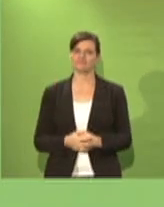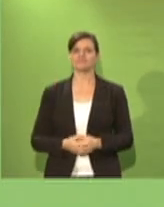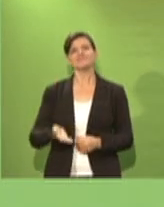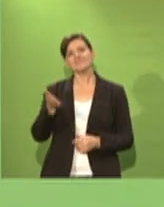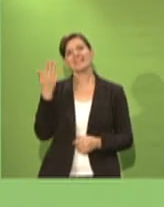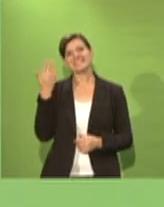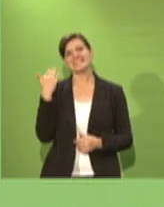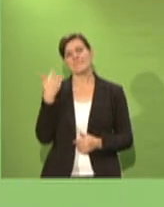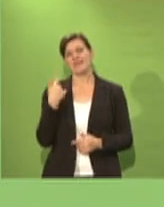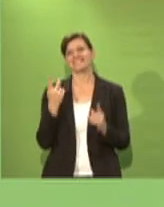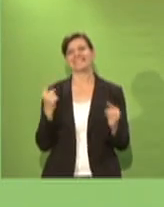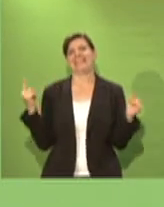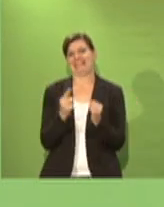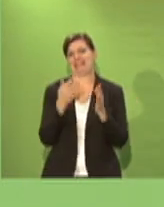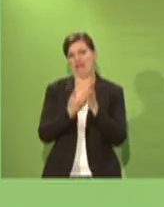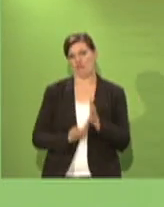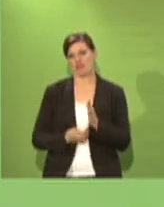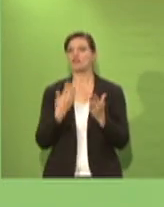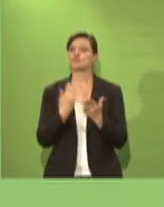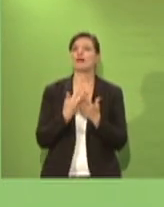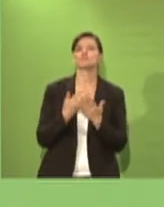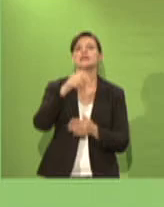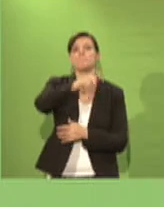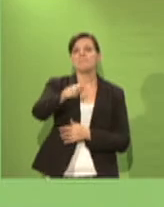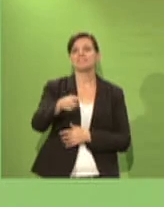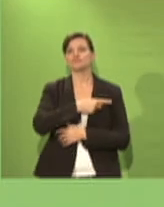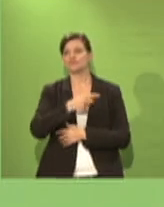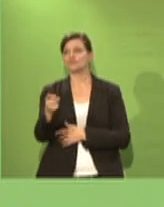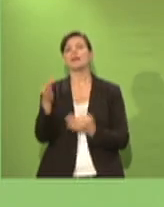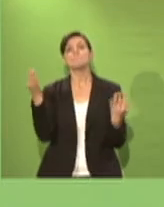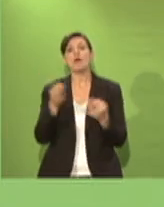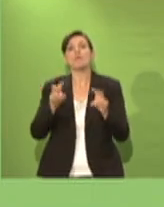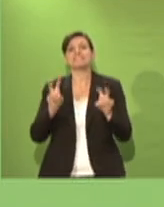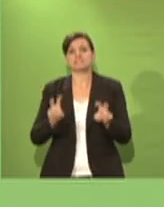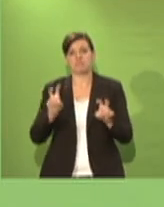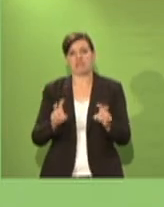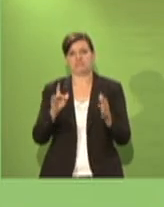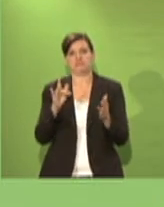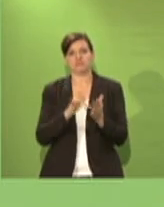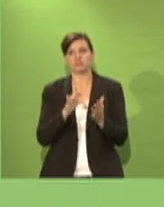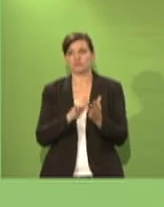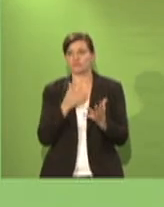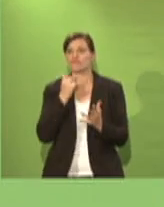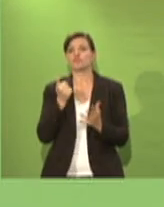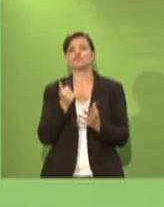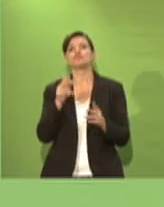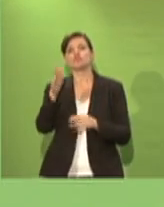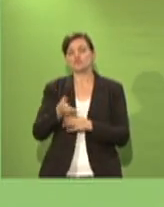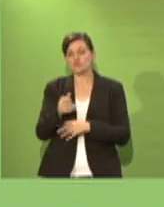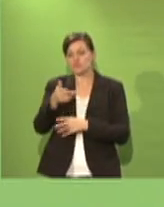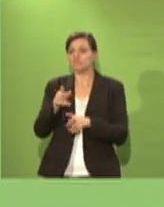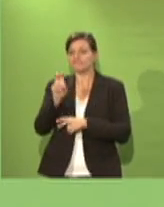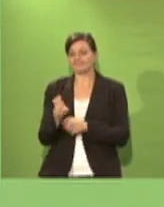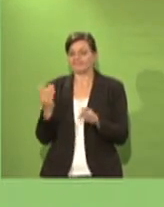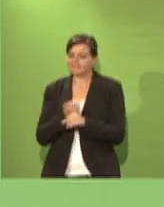Damals gab es Gegenargumente, zum Beispiel, dass es Menschen gibt, die eben einen Sitzplatz brauchen, weil sie im Zug arbeiten wollen oder sich eben entspannen